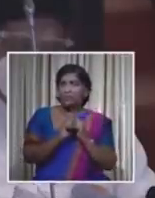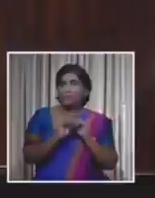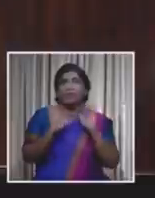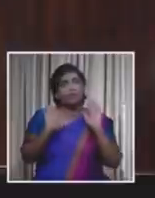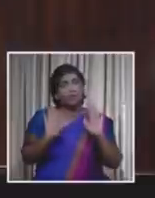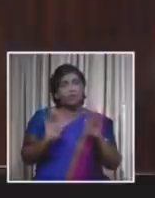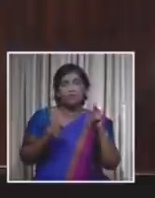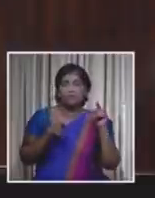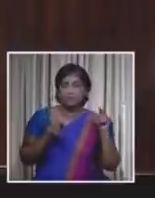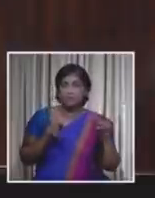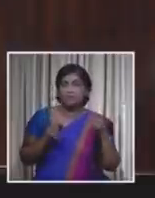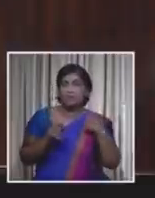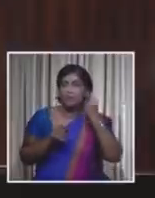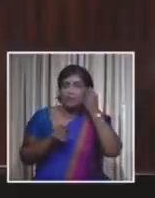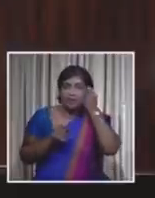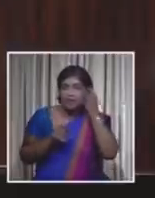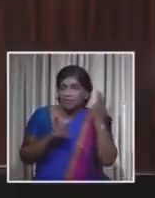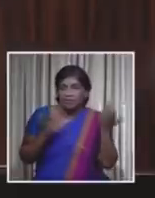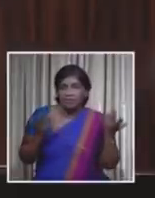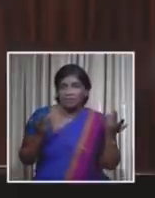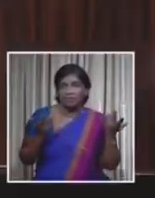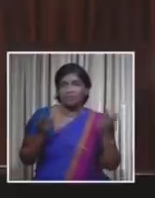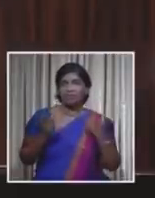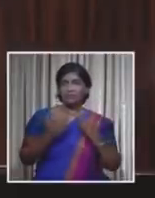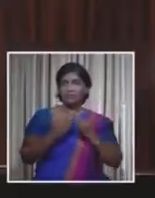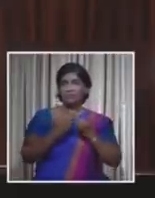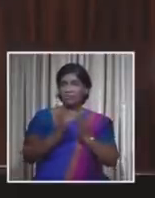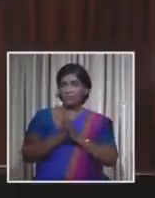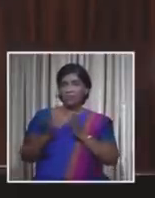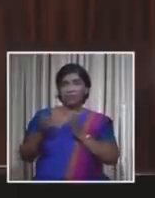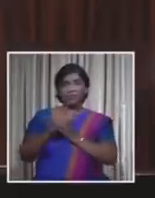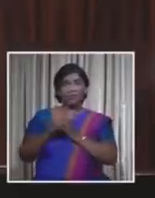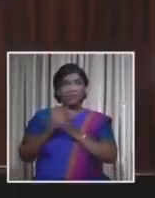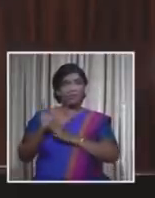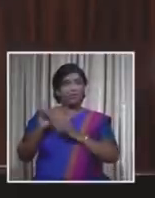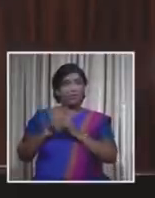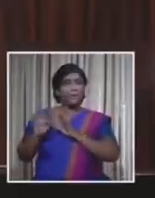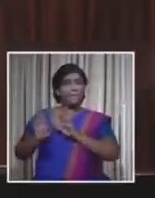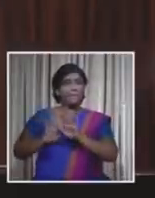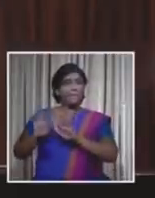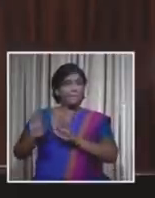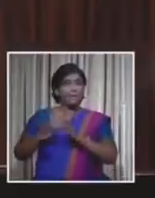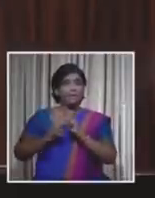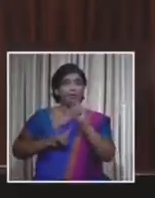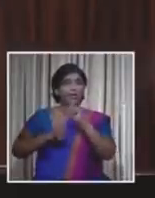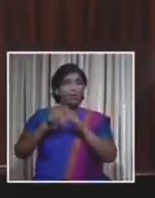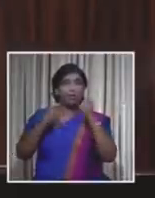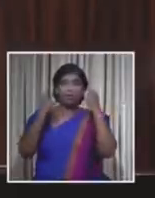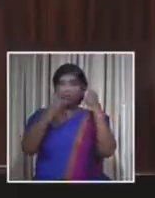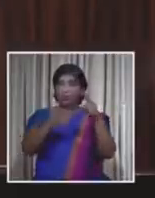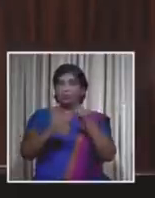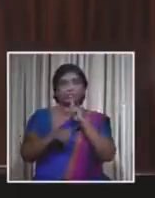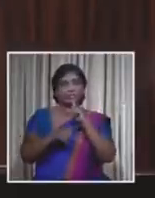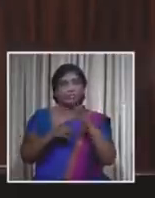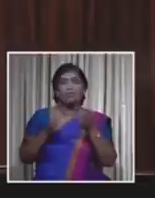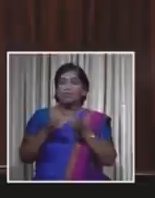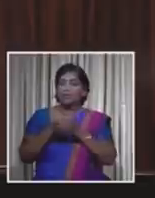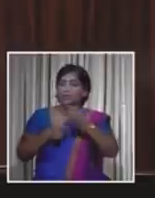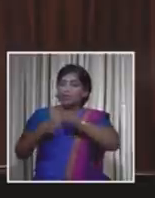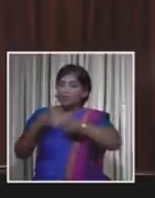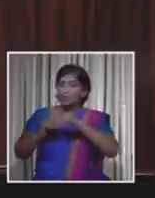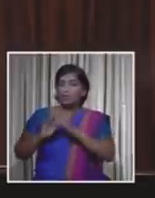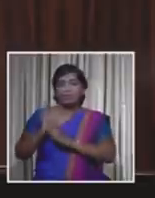නමුත් ඒකෙන් අදහස් වෙන්නේ නැහැ තමන්ගේ කණ්ඩායමේ මන්ත්‍රීවරු පාලනය කිරීම පාර්ලිමේන්තුවටම බාර දෙනවායි කියලා. තමන්ගේ